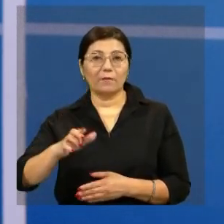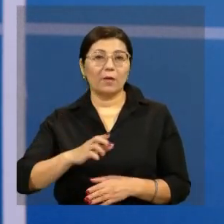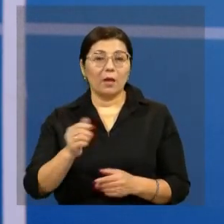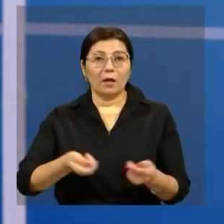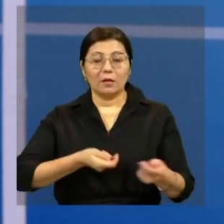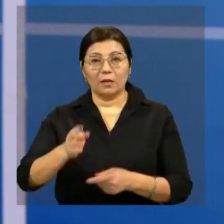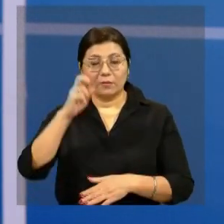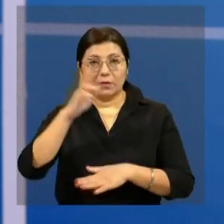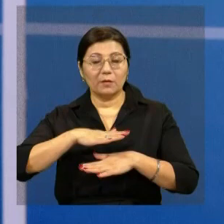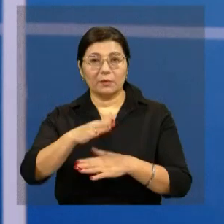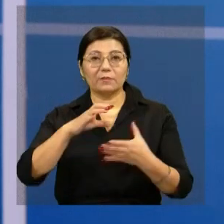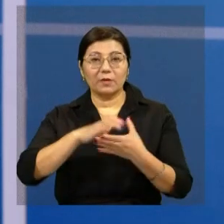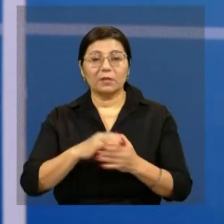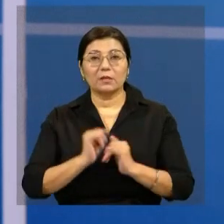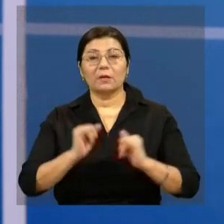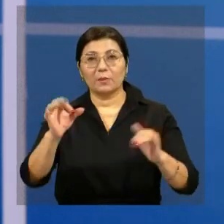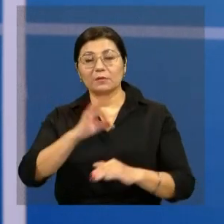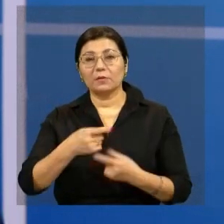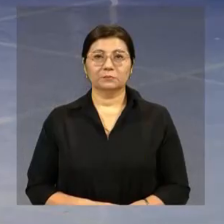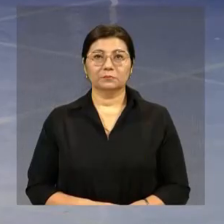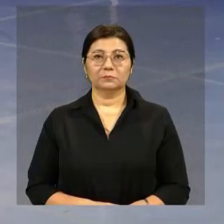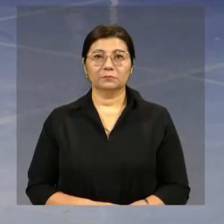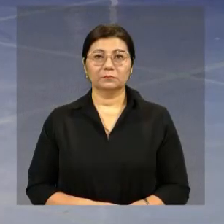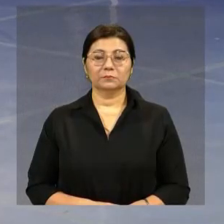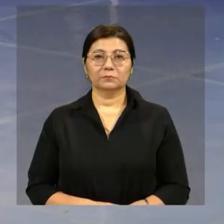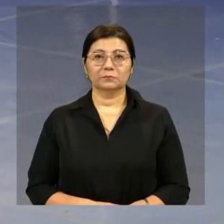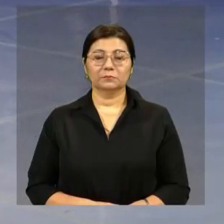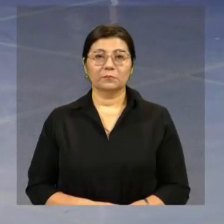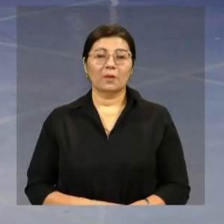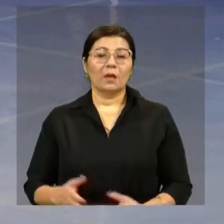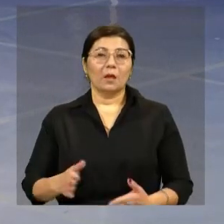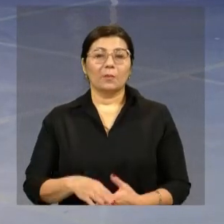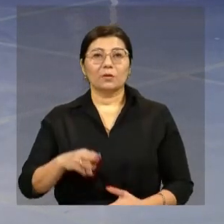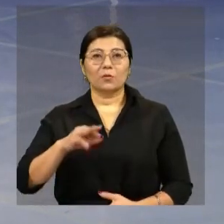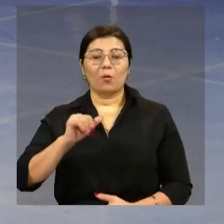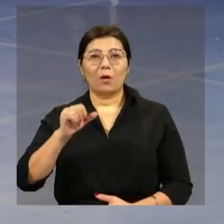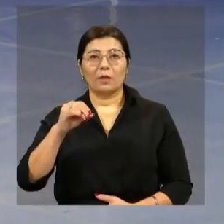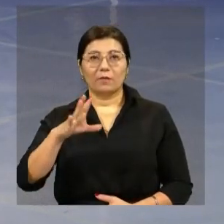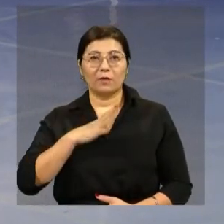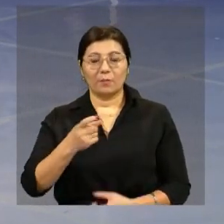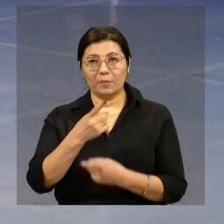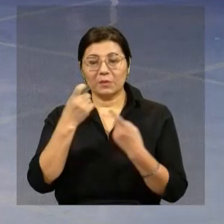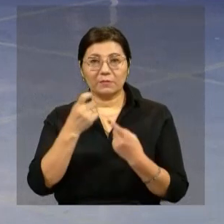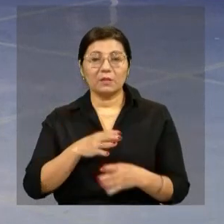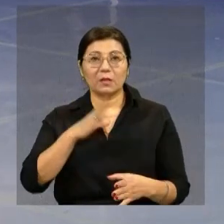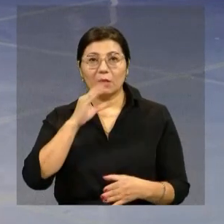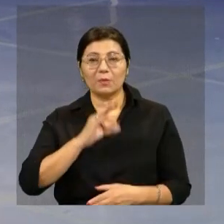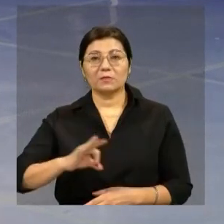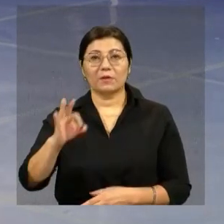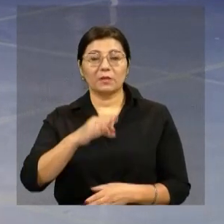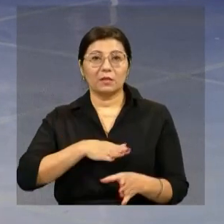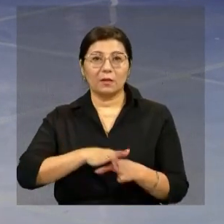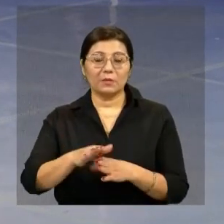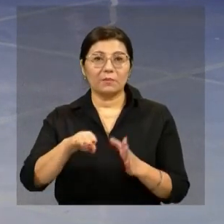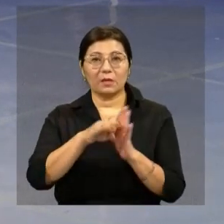государства ознакомился с развитием региона в самых разных сферах. В частности, Касым-Жомарт Токаев был проинформирован об успехах области в